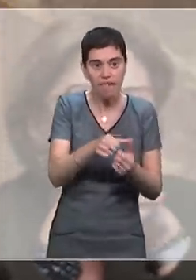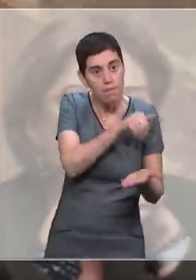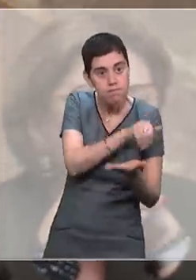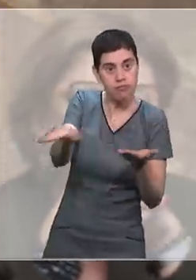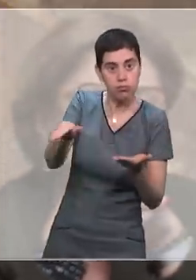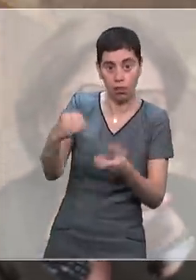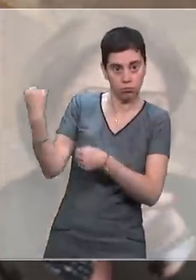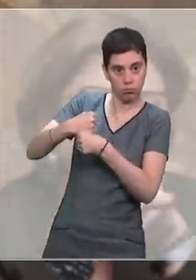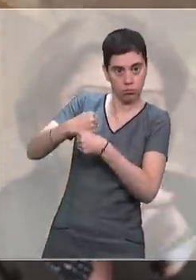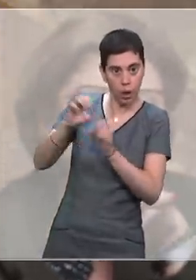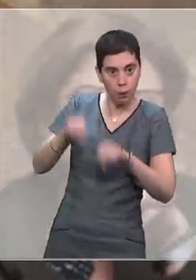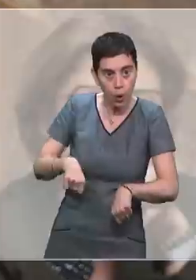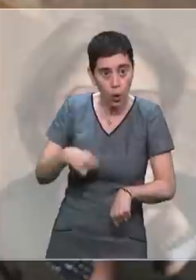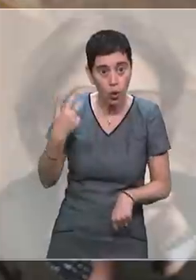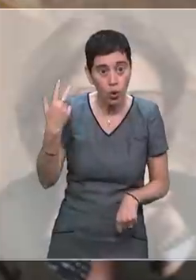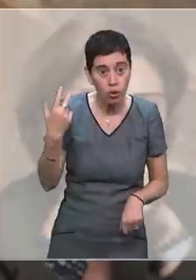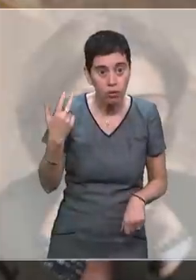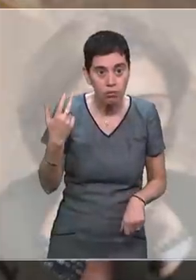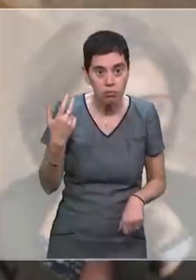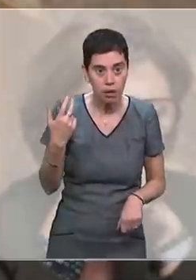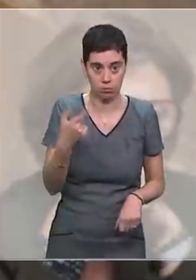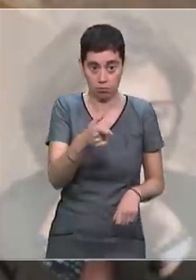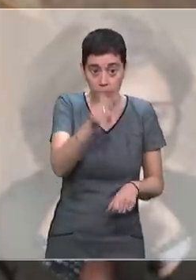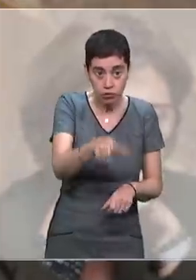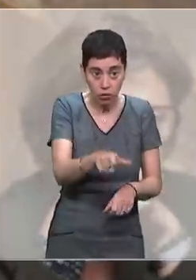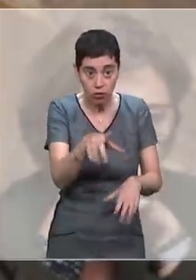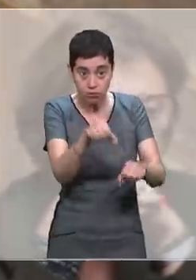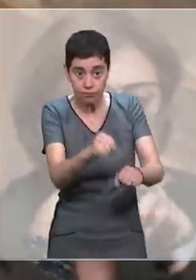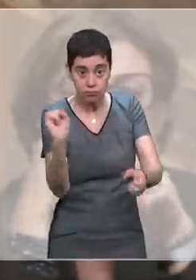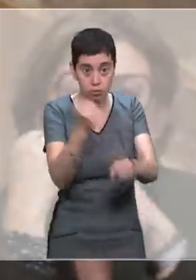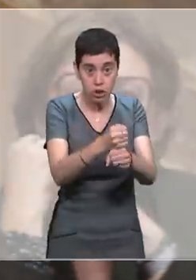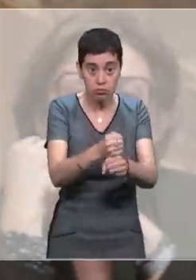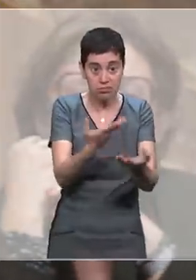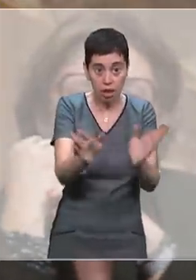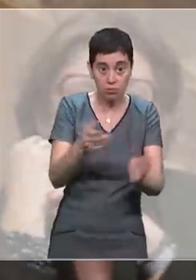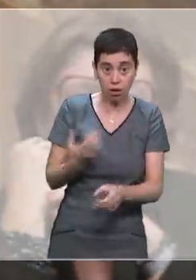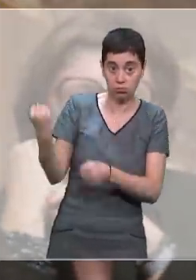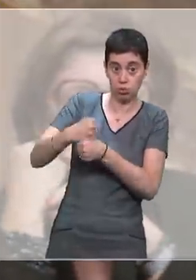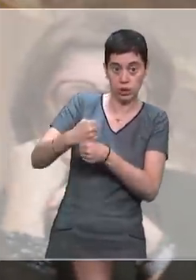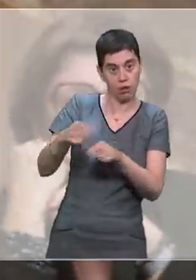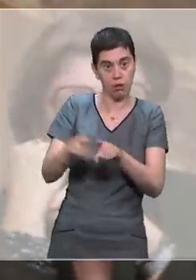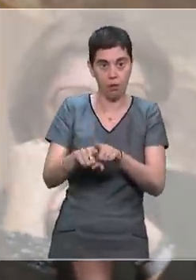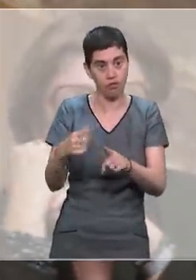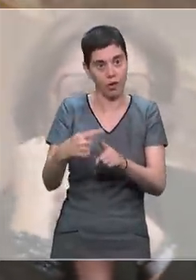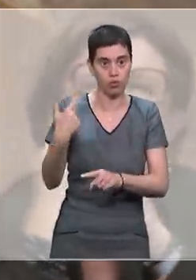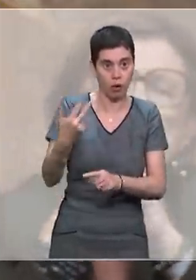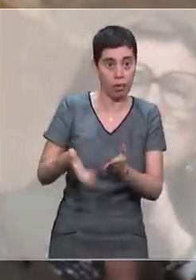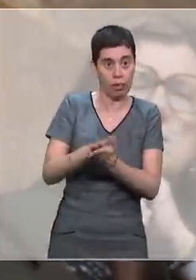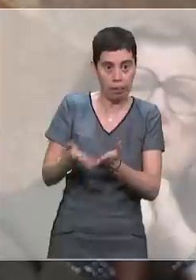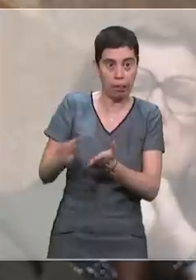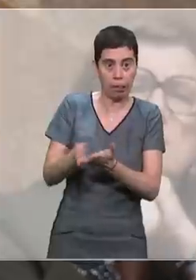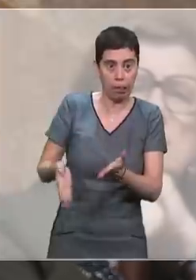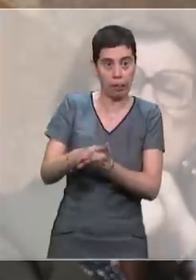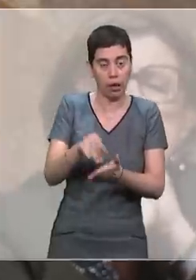exposé à des sanctions pénales trois fois plus élevées que le squatteur lui-même. Il nous faut agir également sur l'enfer juridique